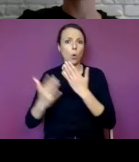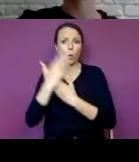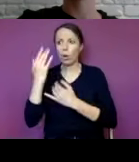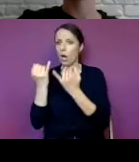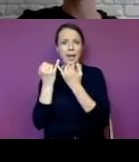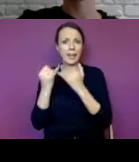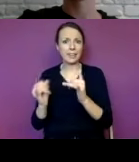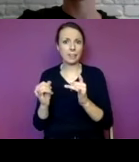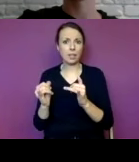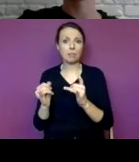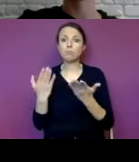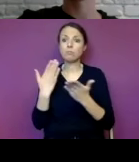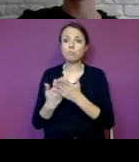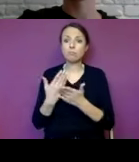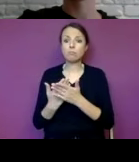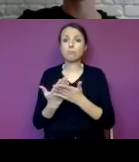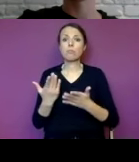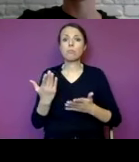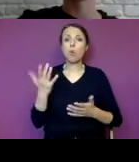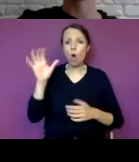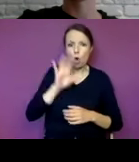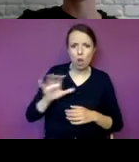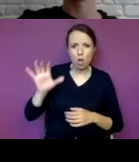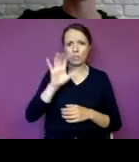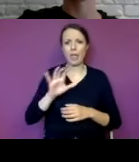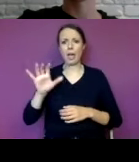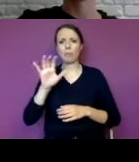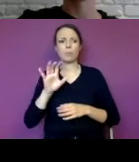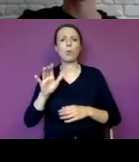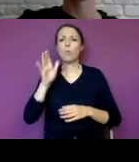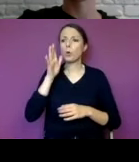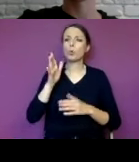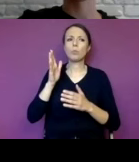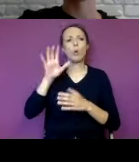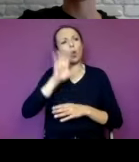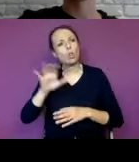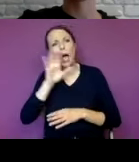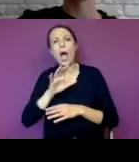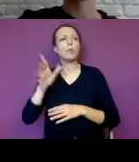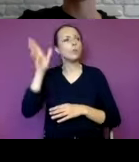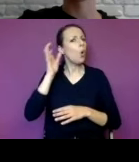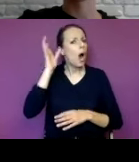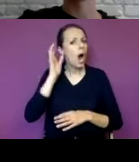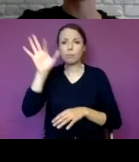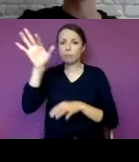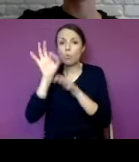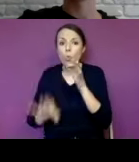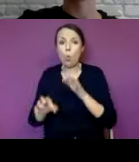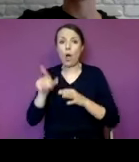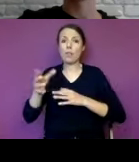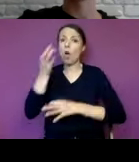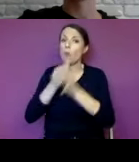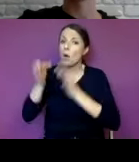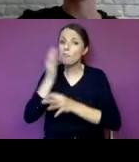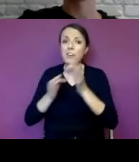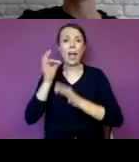kiedy oglądane są czy zestawiane są z indywidualnymi historiami, z indywidualnymi biografiami,